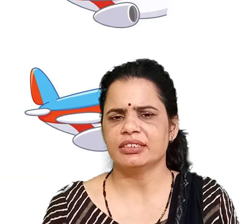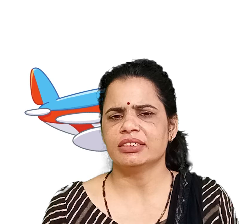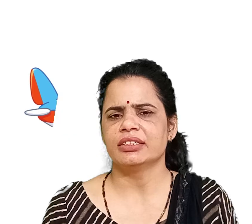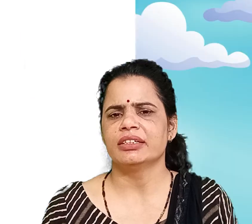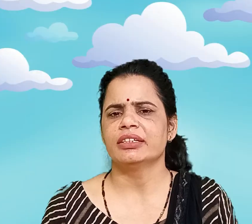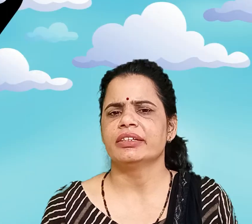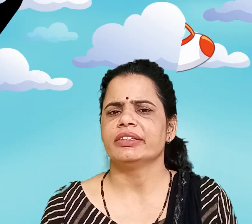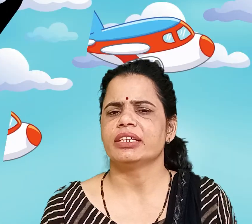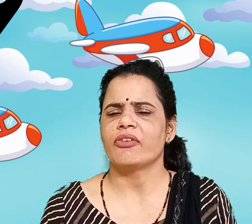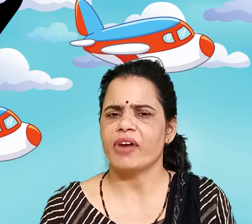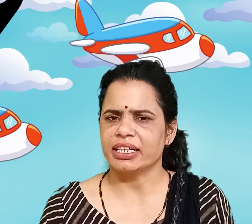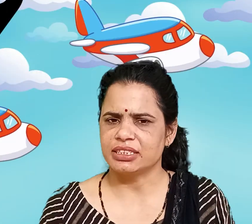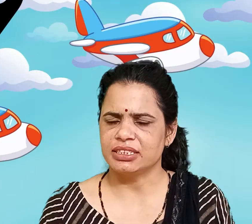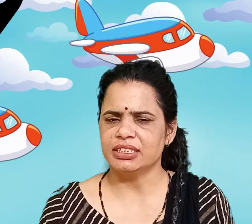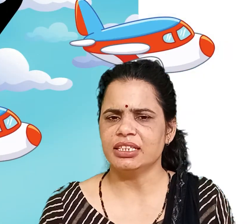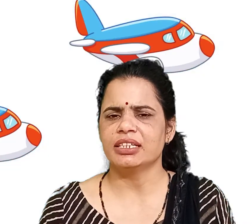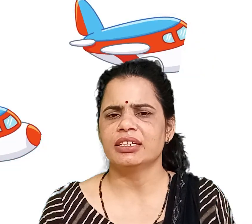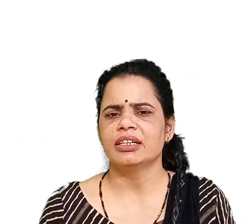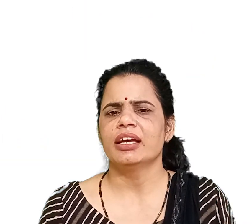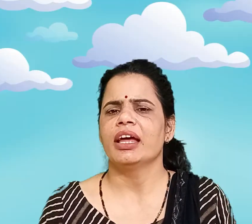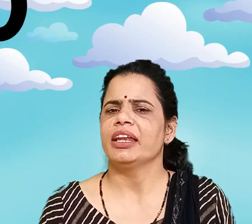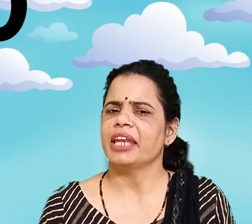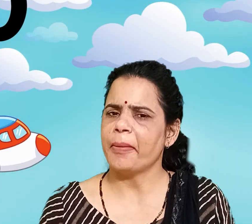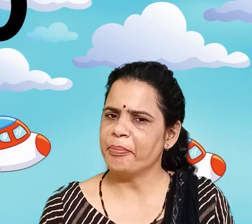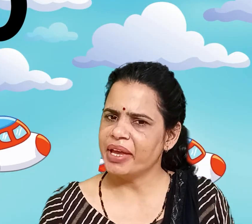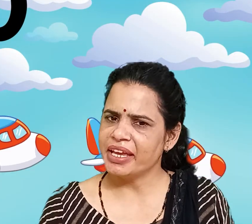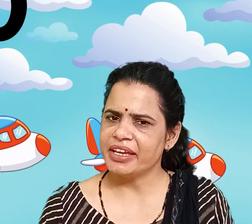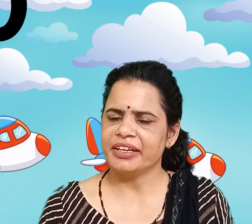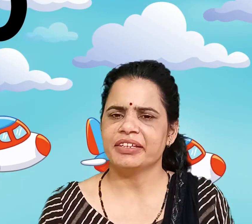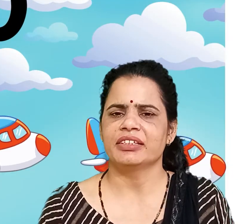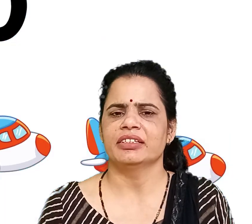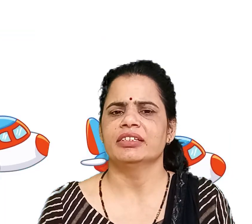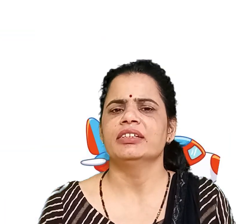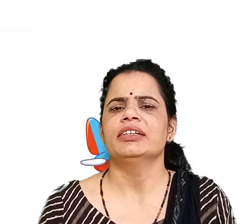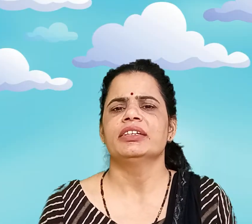88, 89, 90,